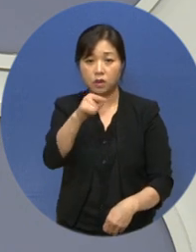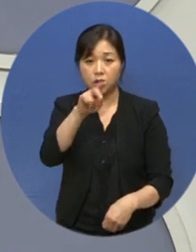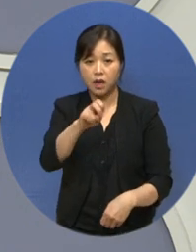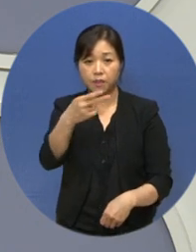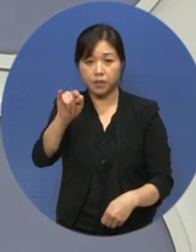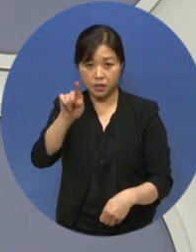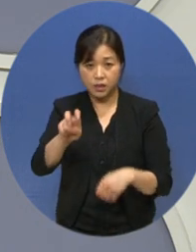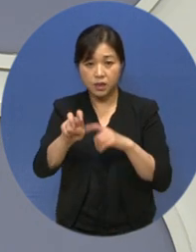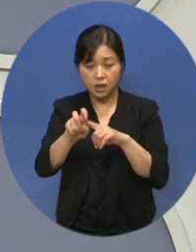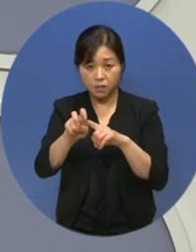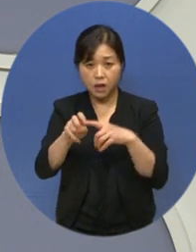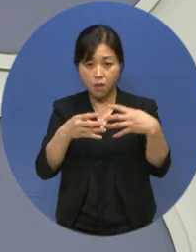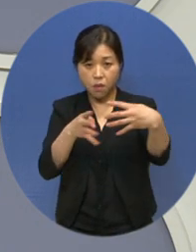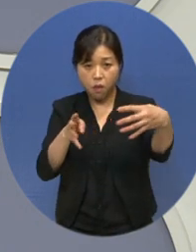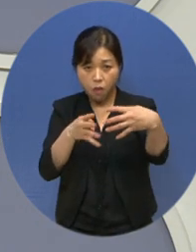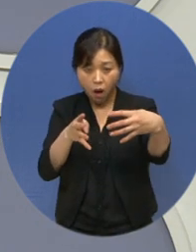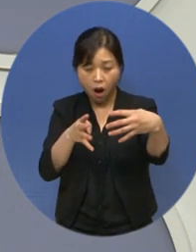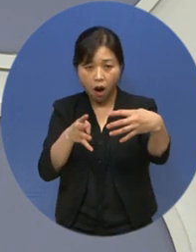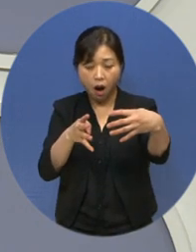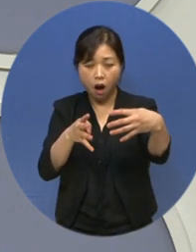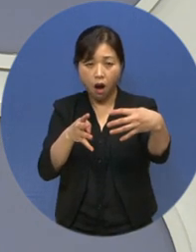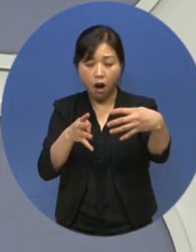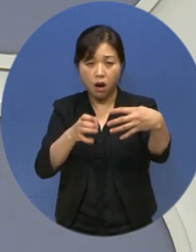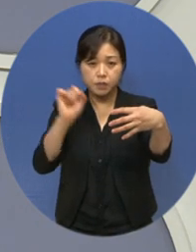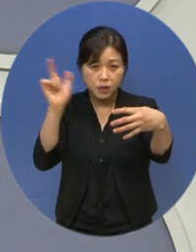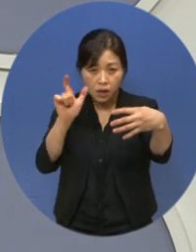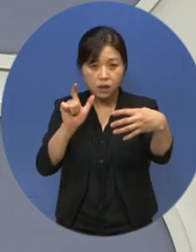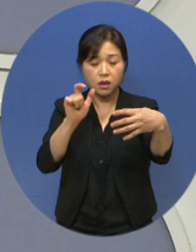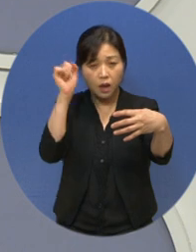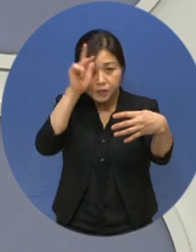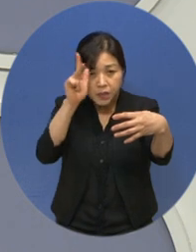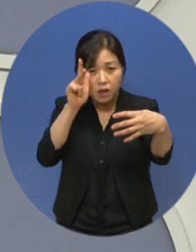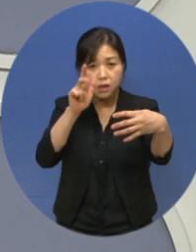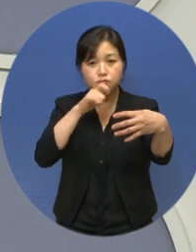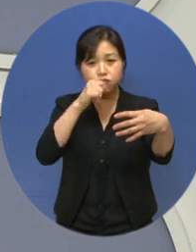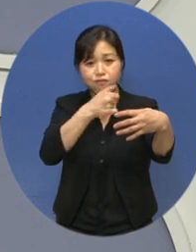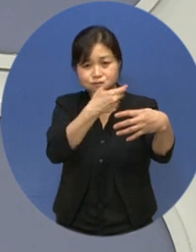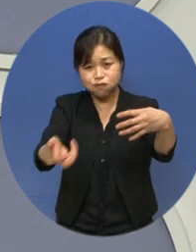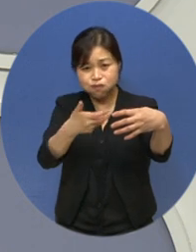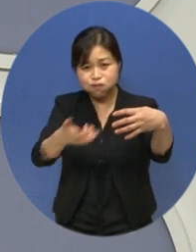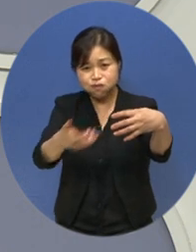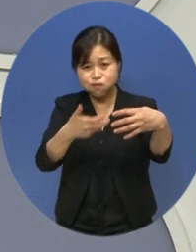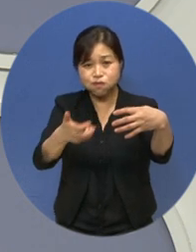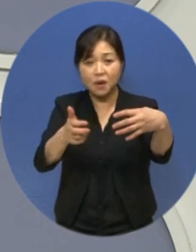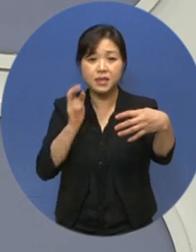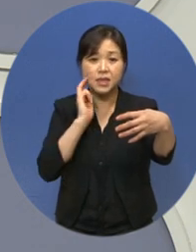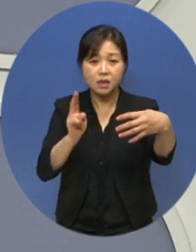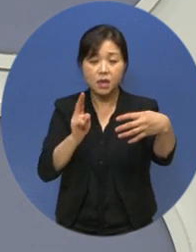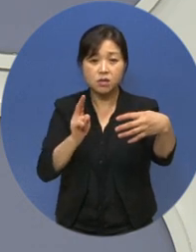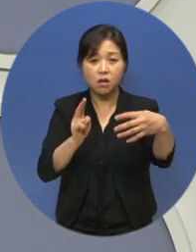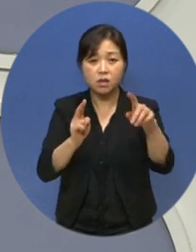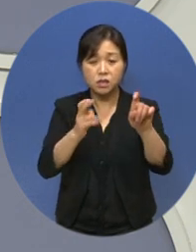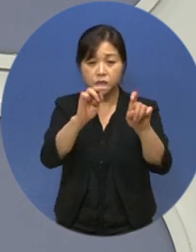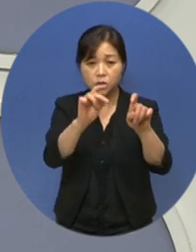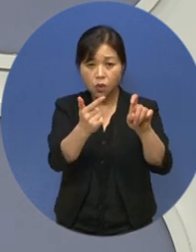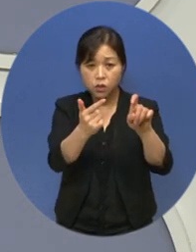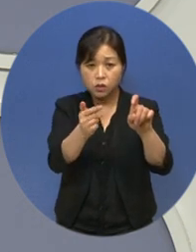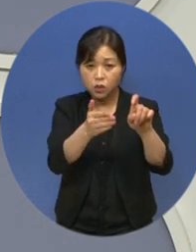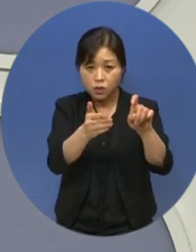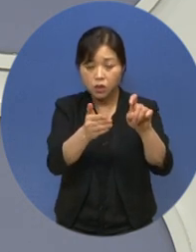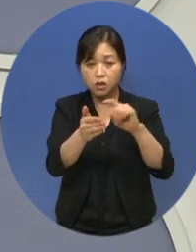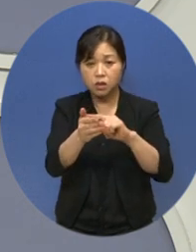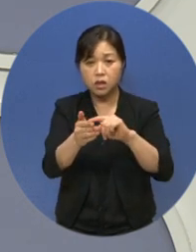방류 양을 갑작스런 굉장히 될 뿐 이었어요 몇 10도 정도 되는 것이라도 아지 2800 또 3007 정도를